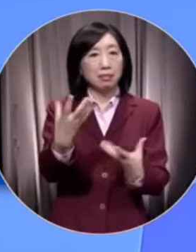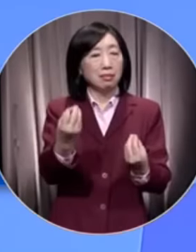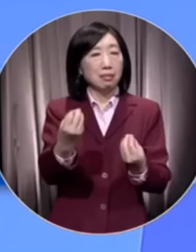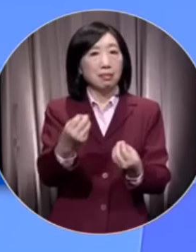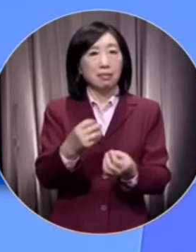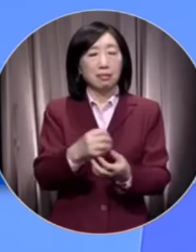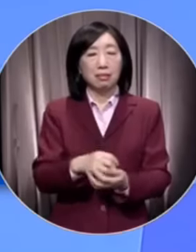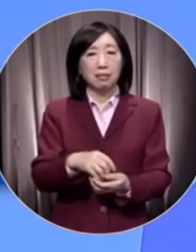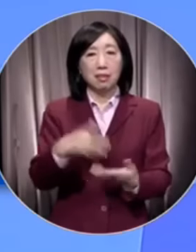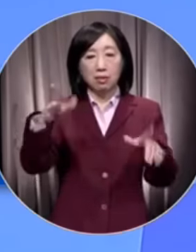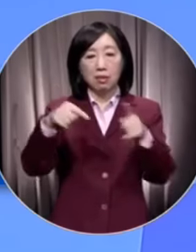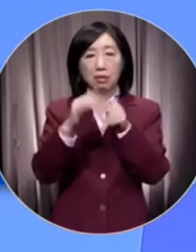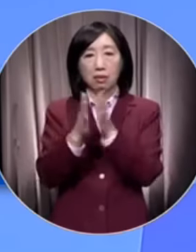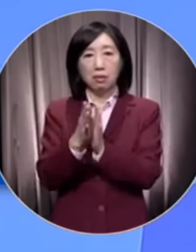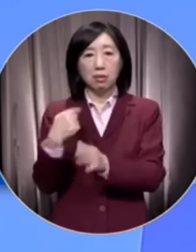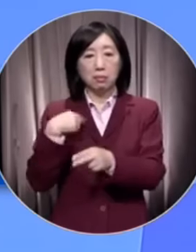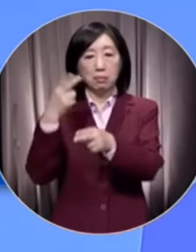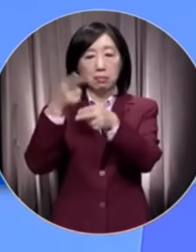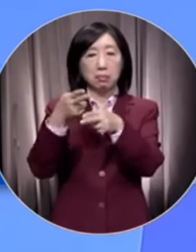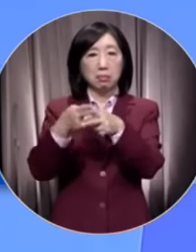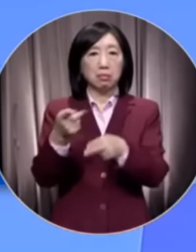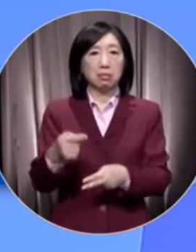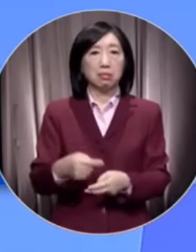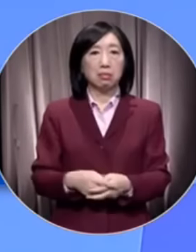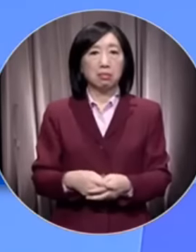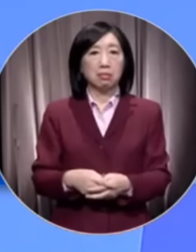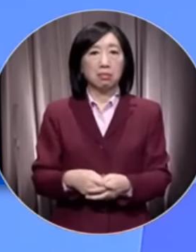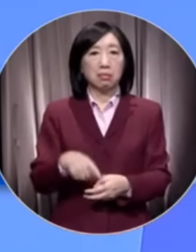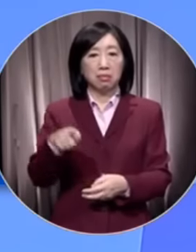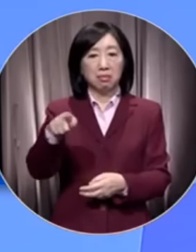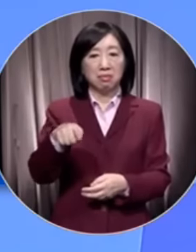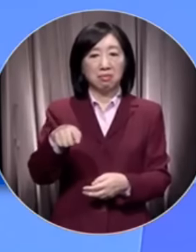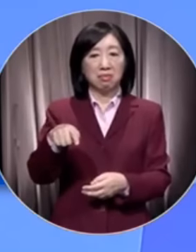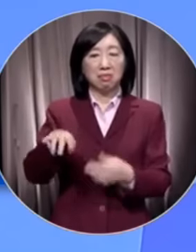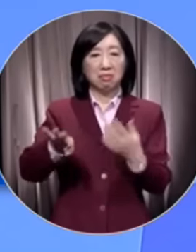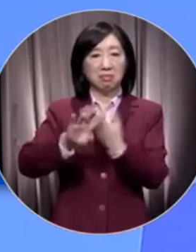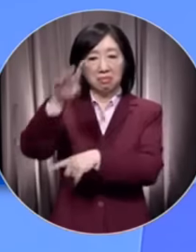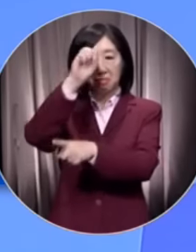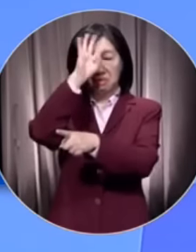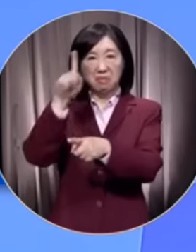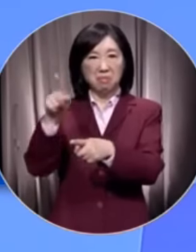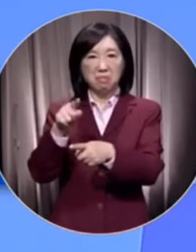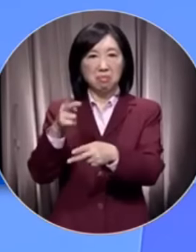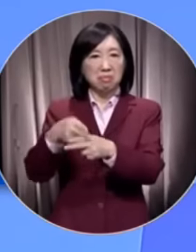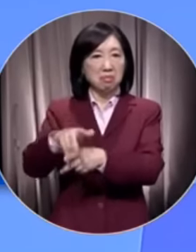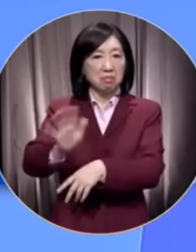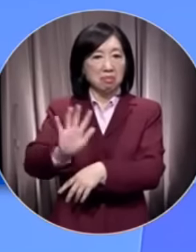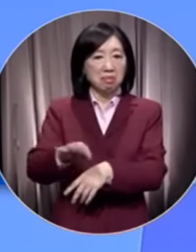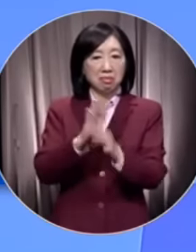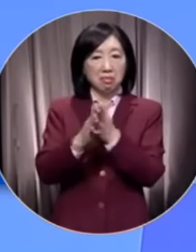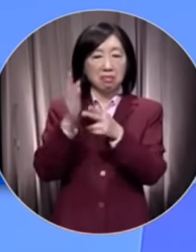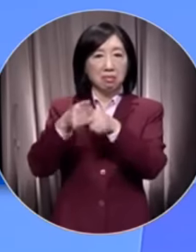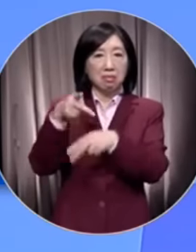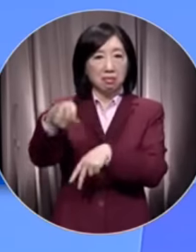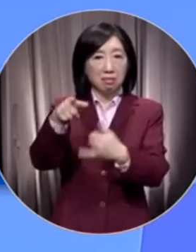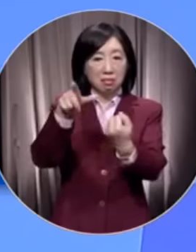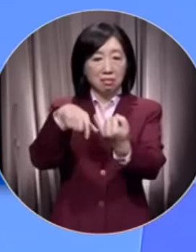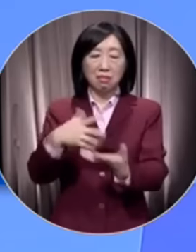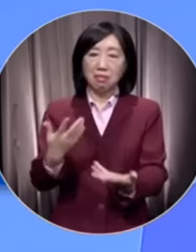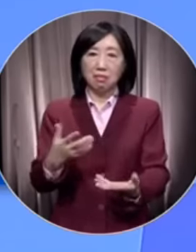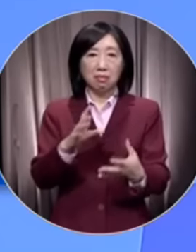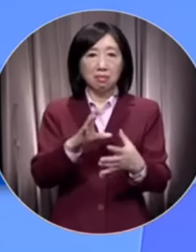人宁可选择去相信一个最不可靠的政党以及他的候选人。在最困